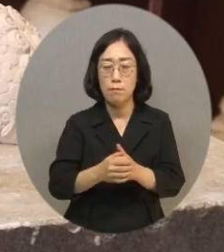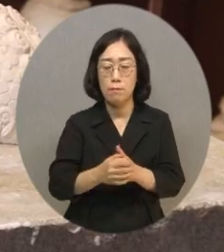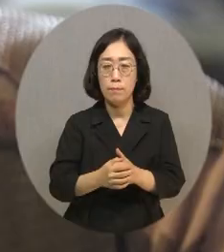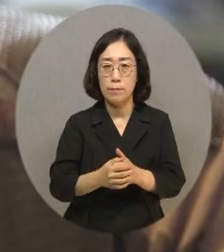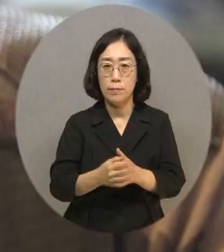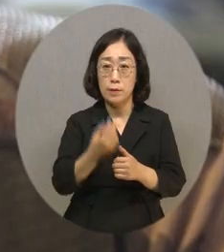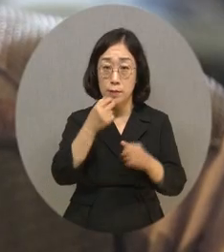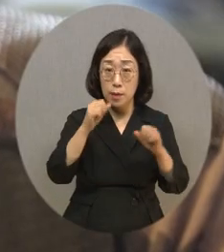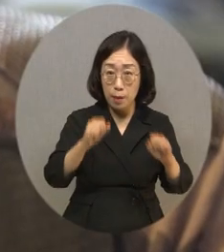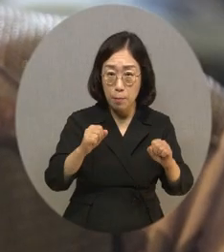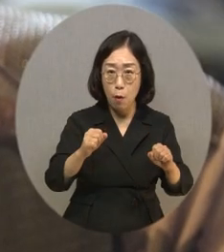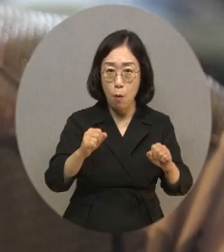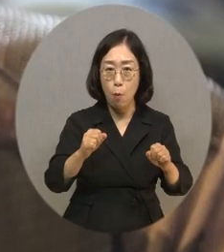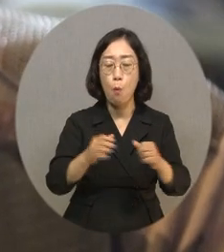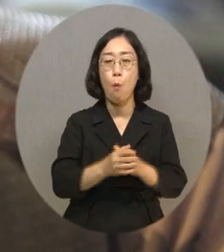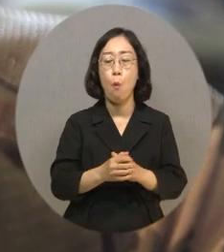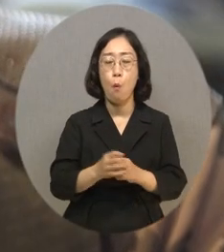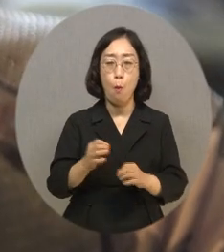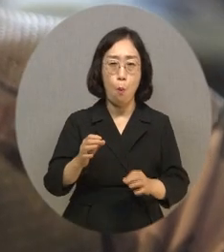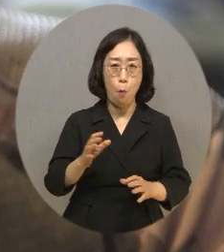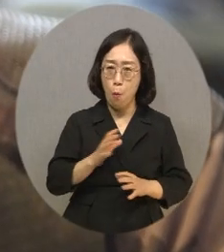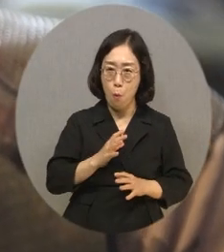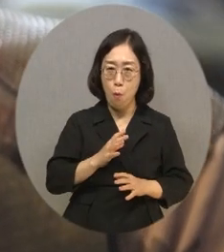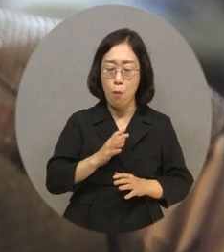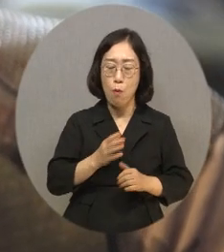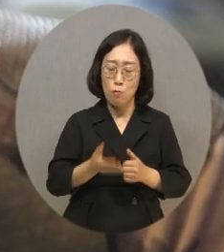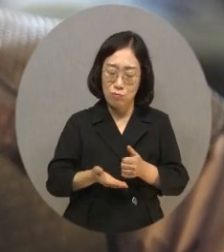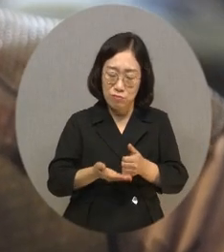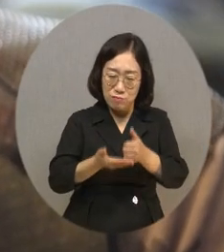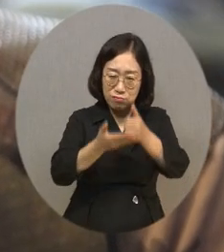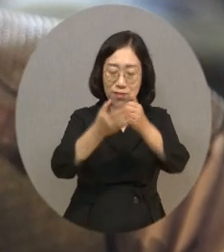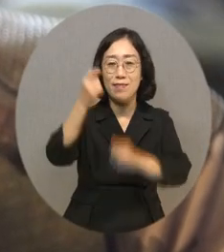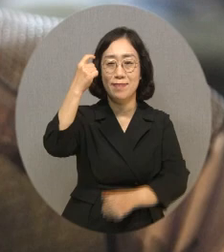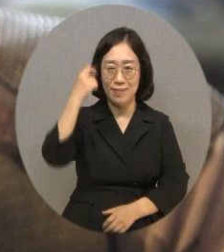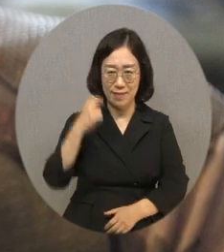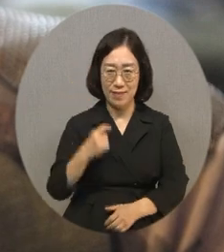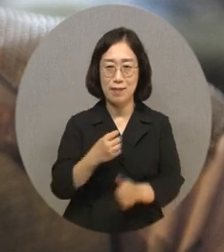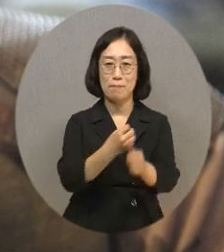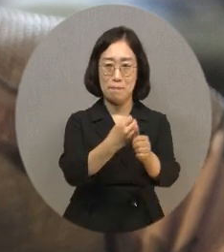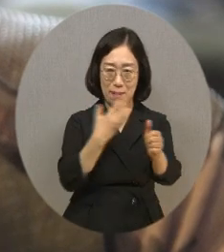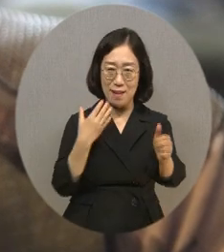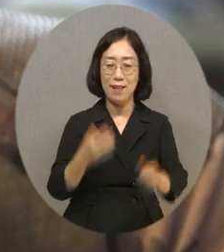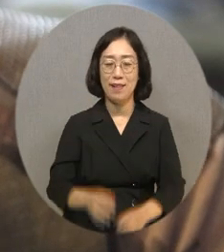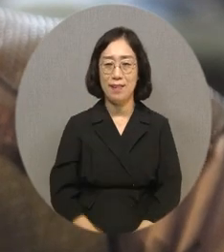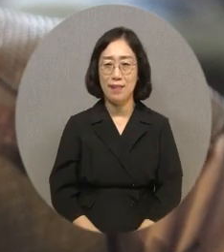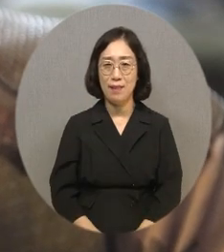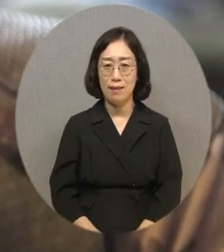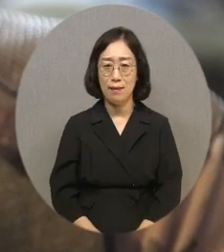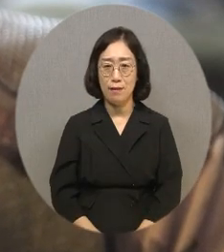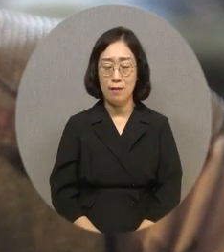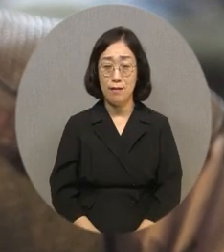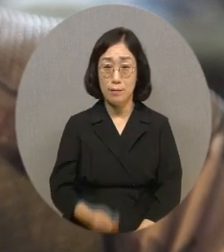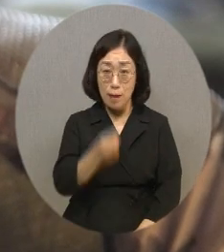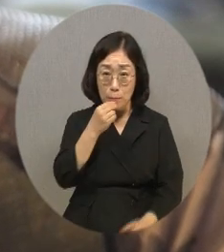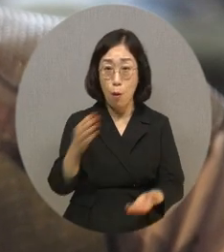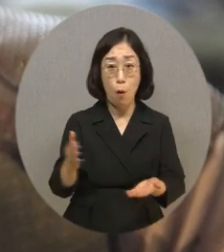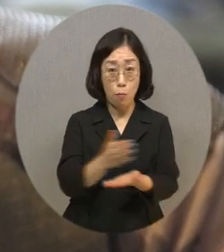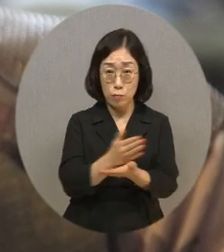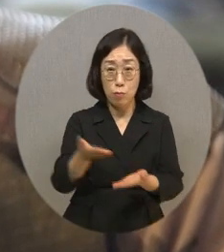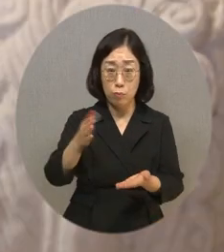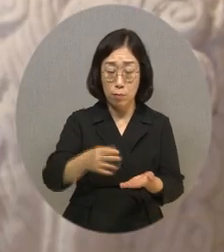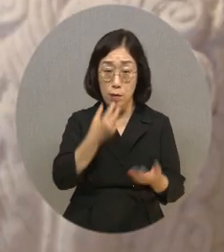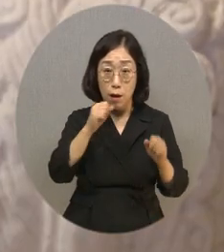생명력에 경외하는 감정까지 든다고 말합니다 생물이지만 살아